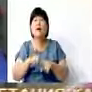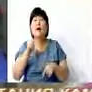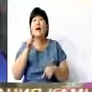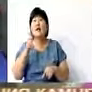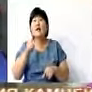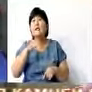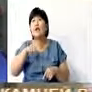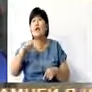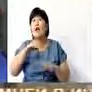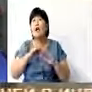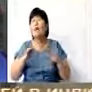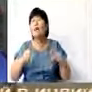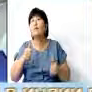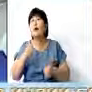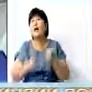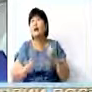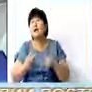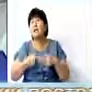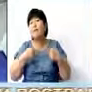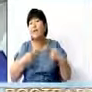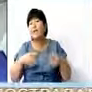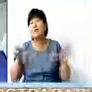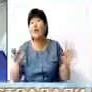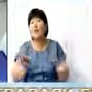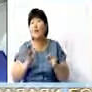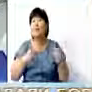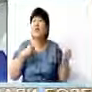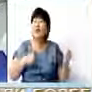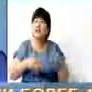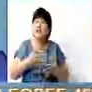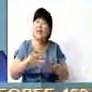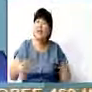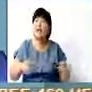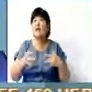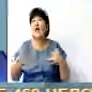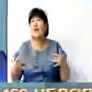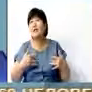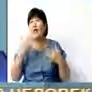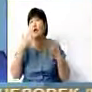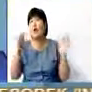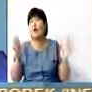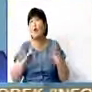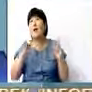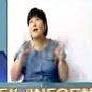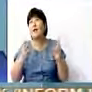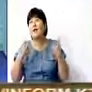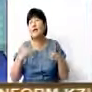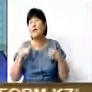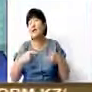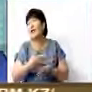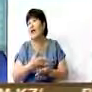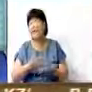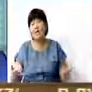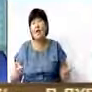13 номинациям. Ребята соревновались в игре на разных музыкальных инструментах, в эстрадном и народном пении, танцах, рукоделии и так